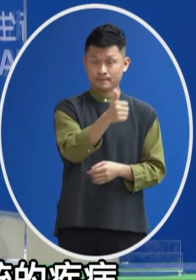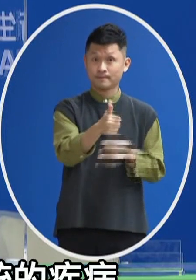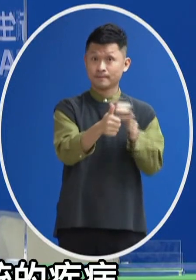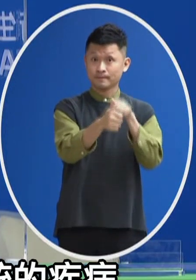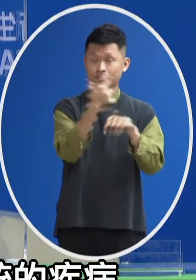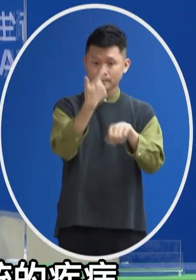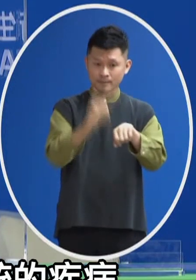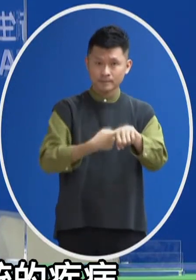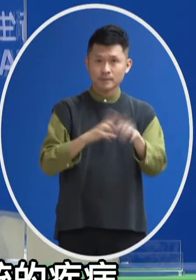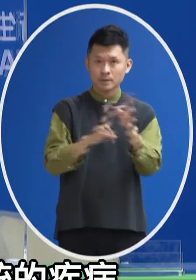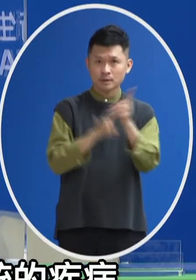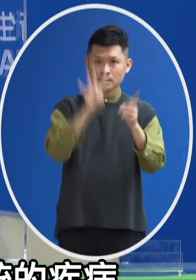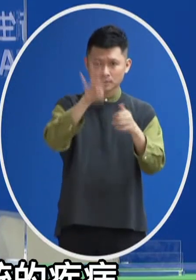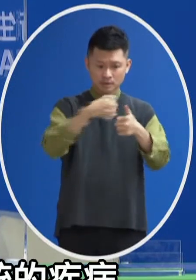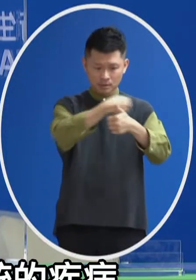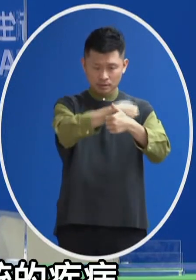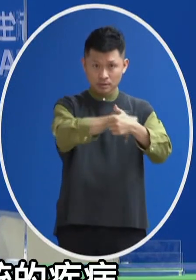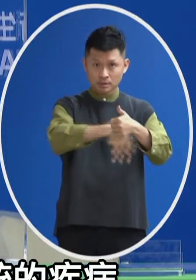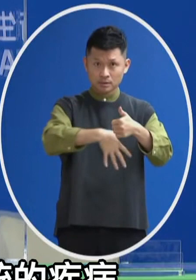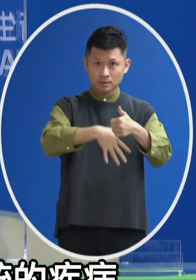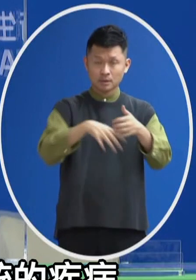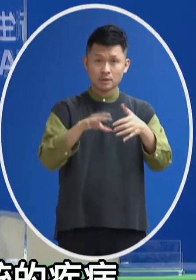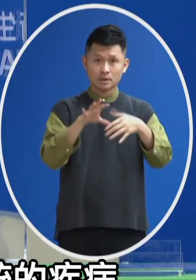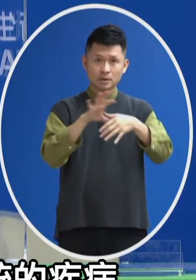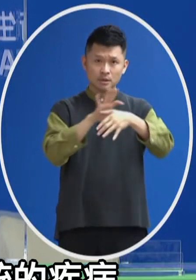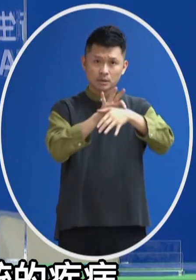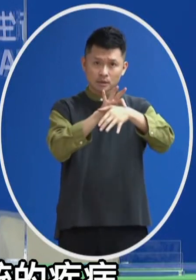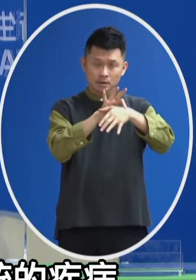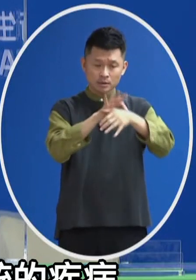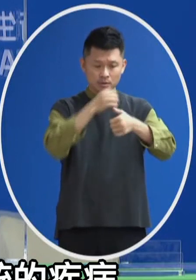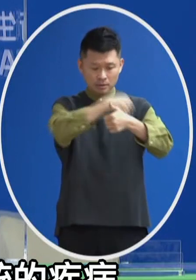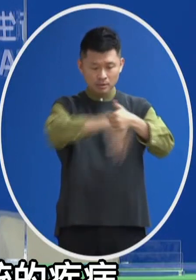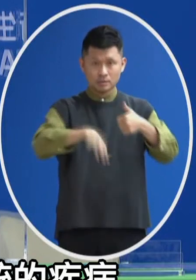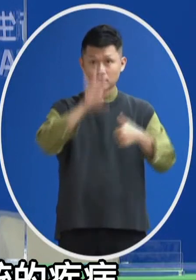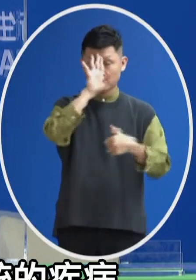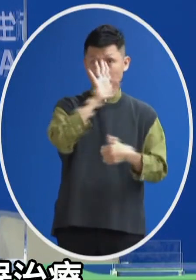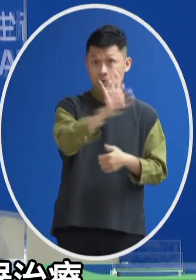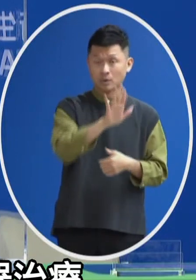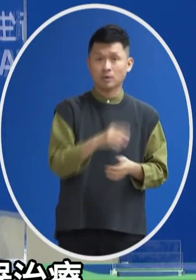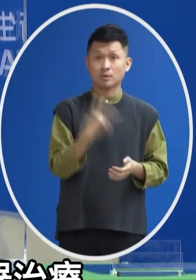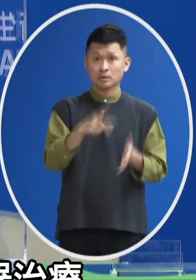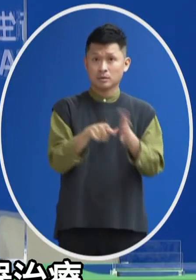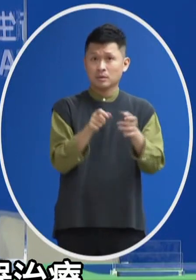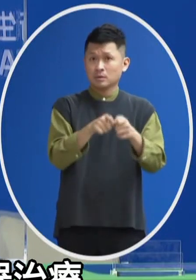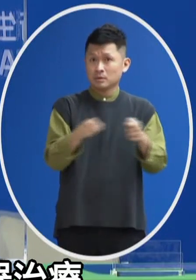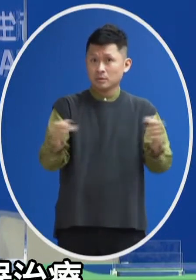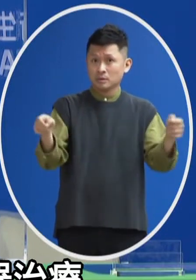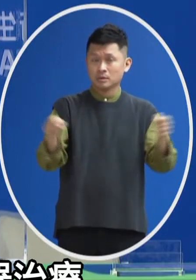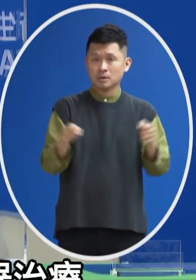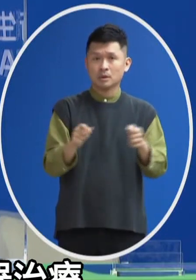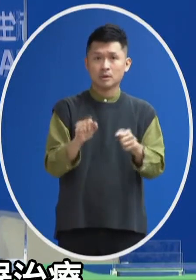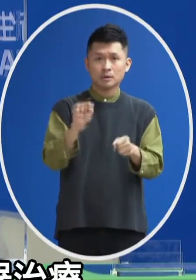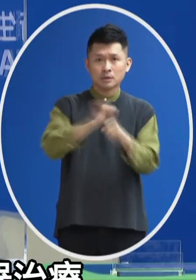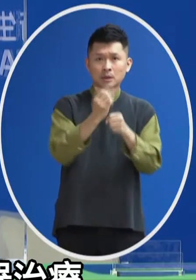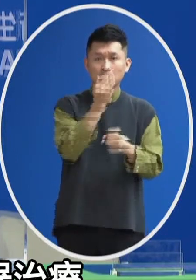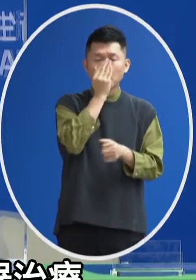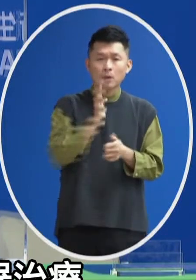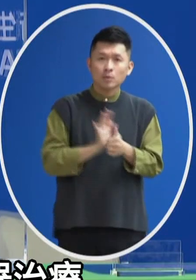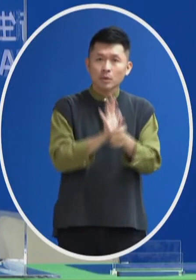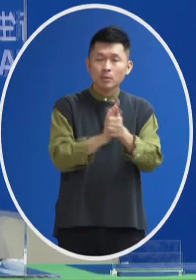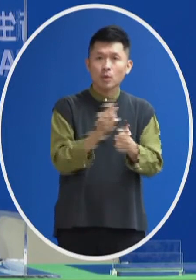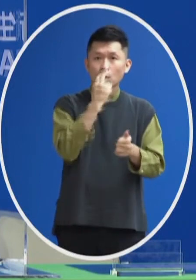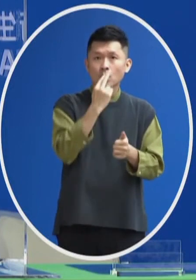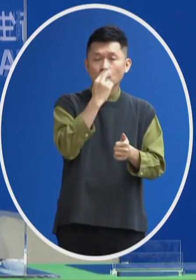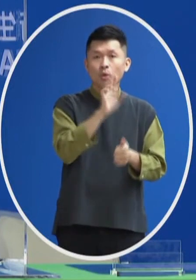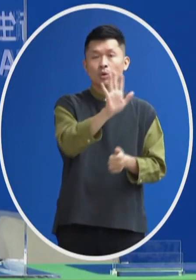有慢性的神经肌肉系统的疾病，那长期是一直在使用呼吸器治疗，那